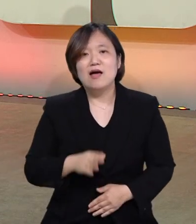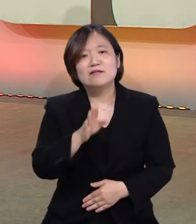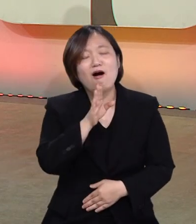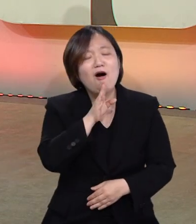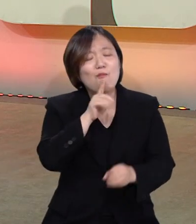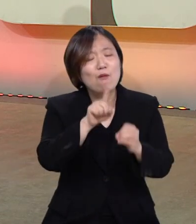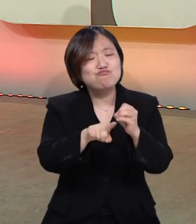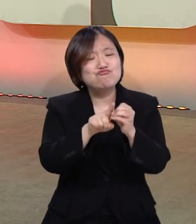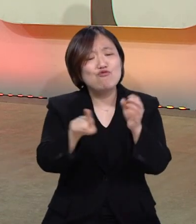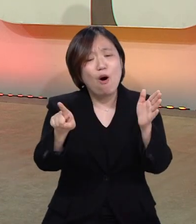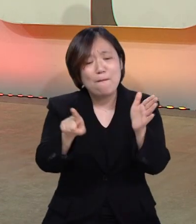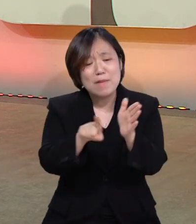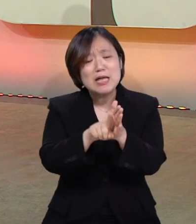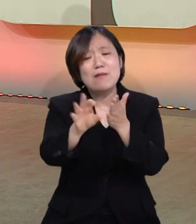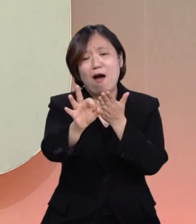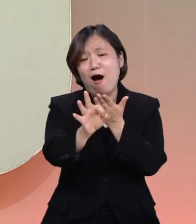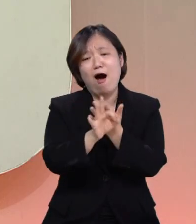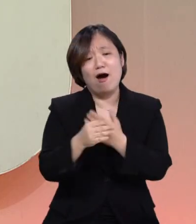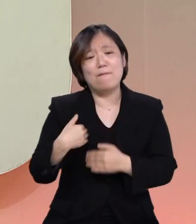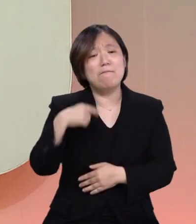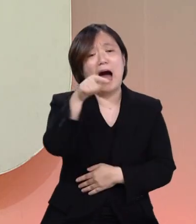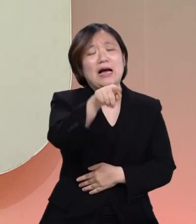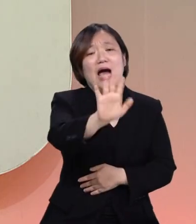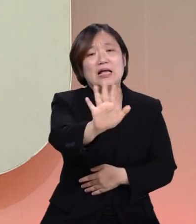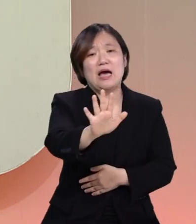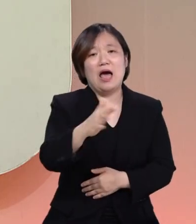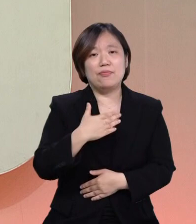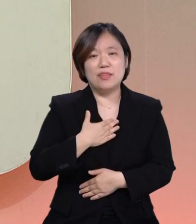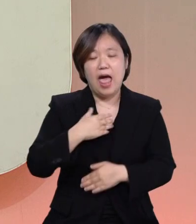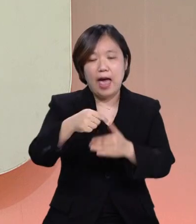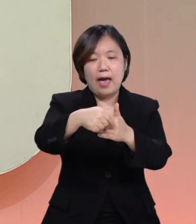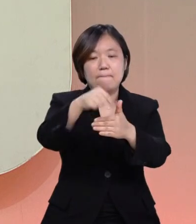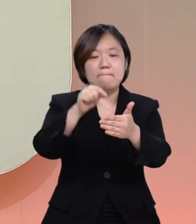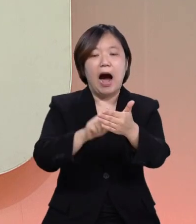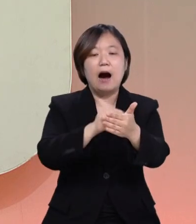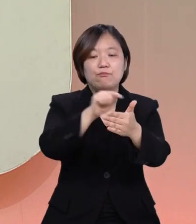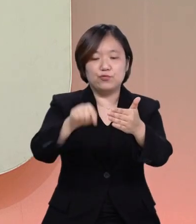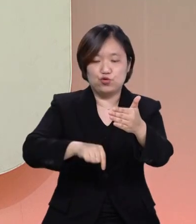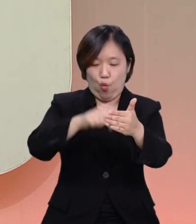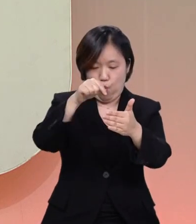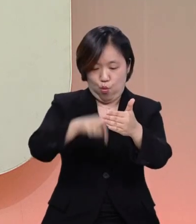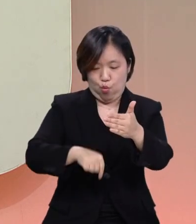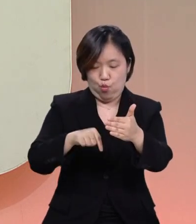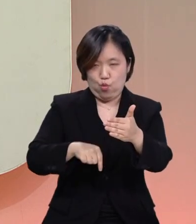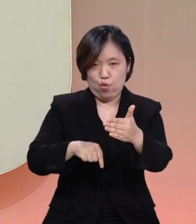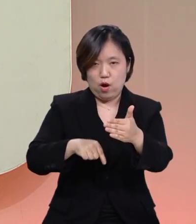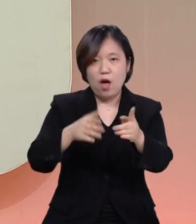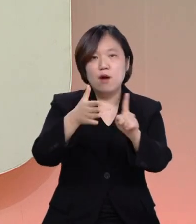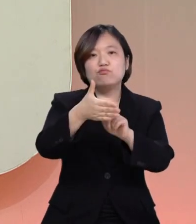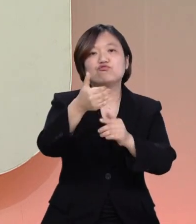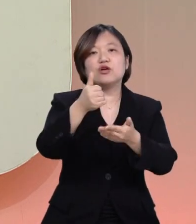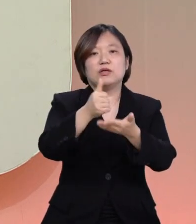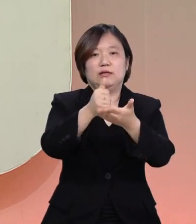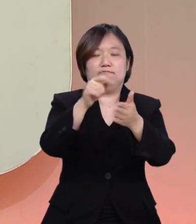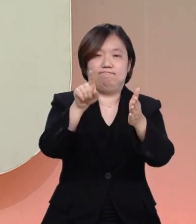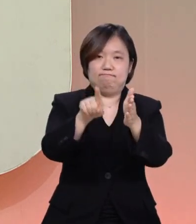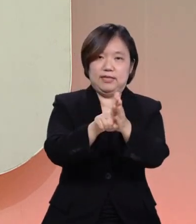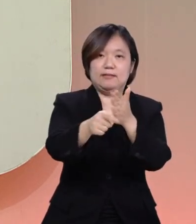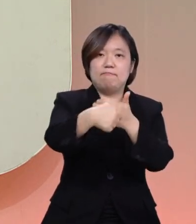무언가를 구하지 마시고 바로이 불심으로 부처님을 향한 불심으로 부처님께